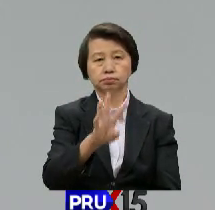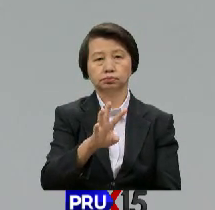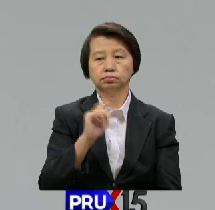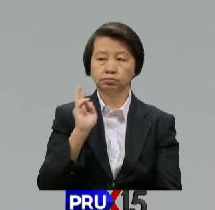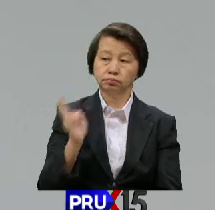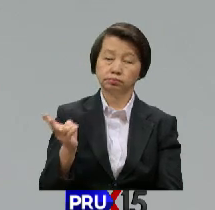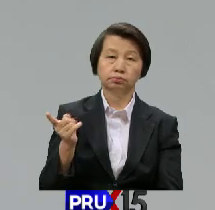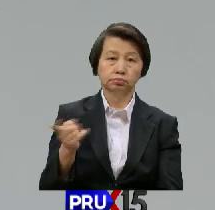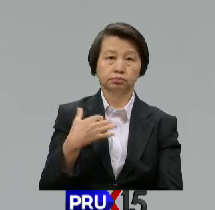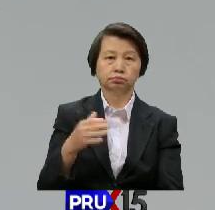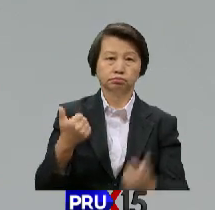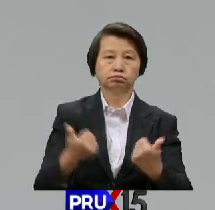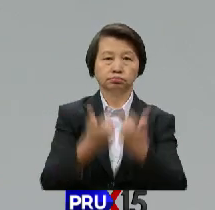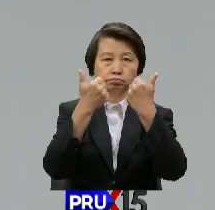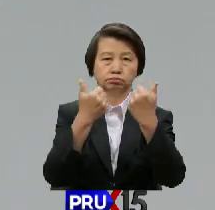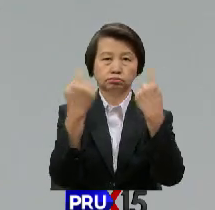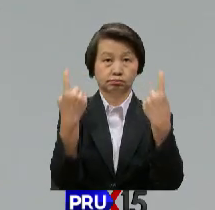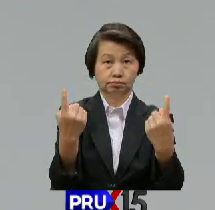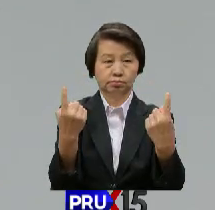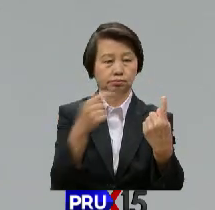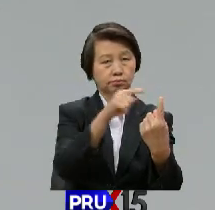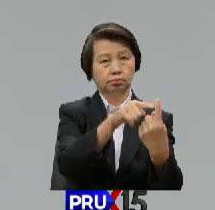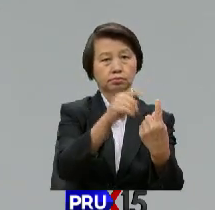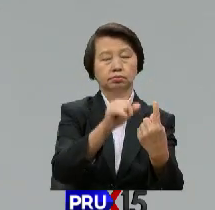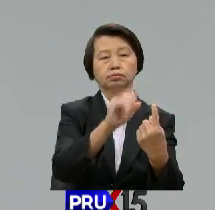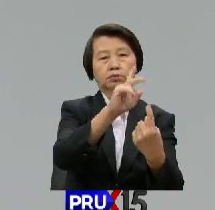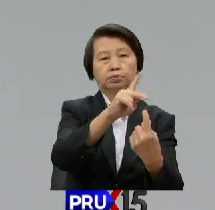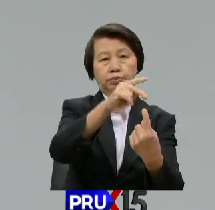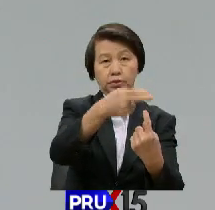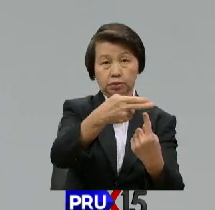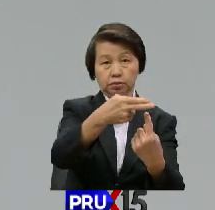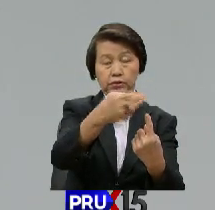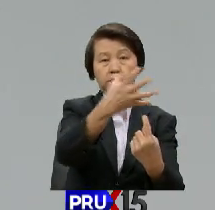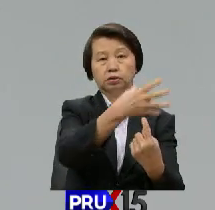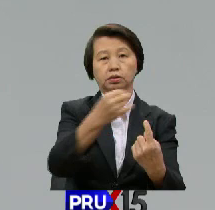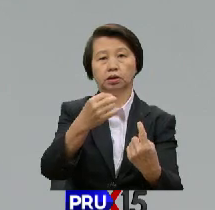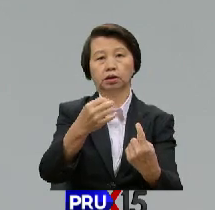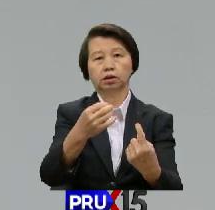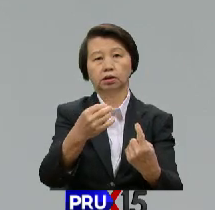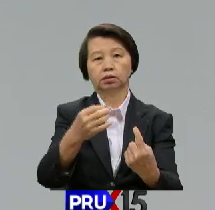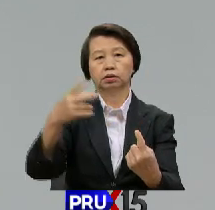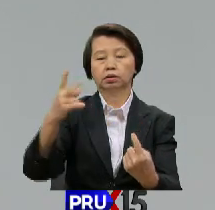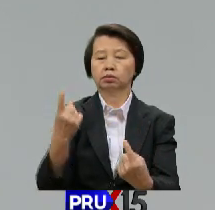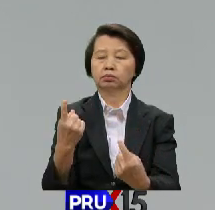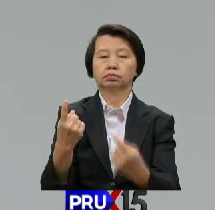memperlihatkan pertemuan satu lawan satu diantara calon d'pade paketan harapan